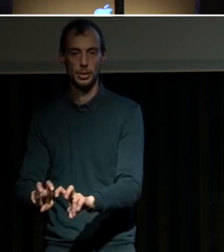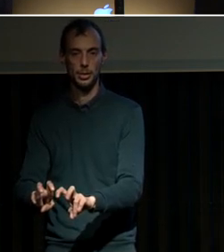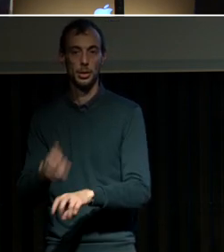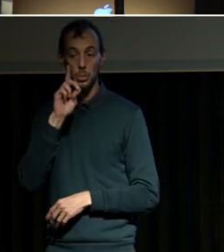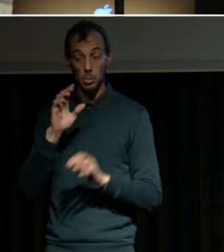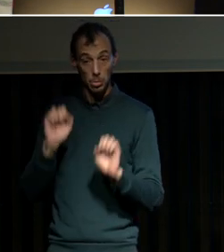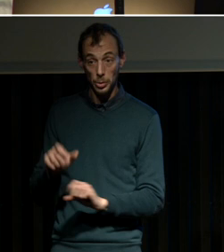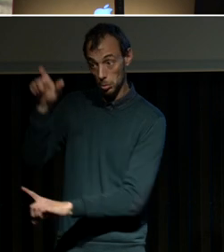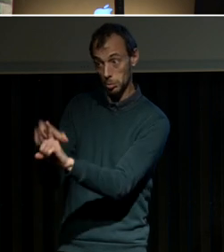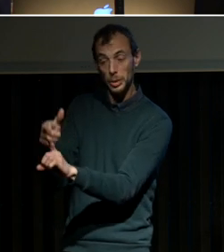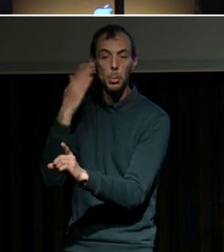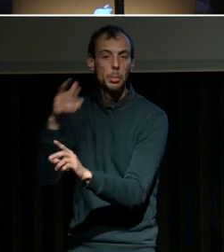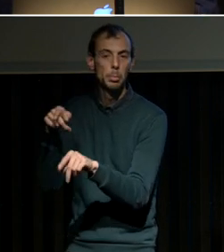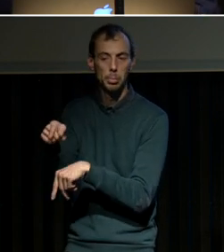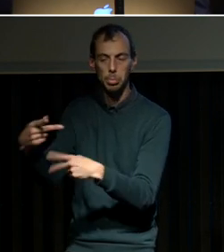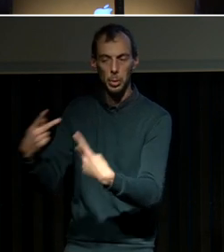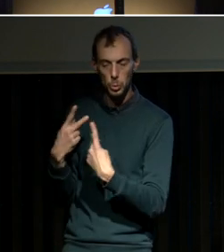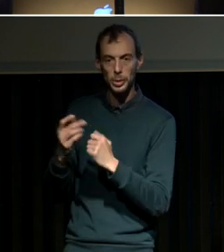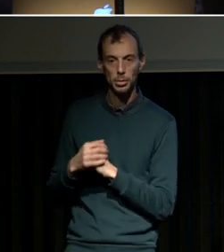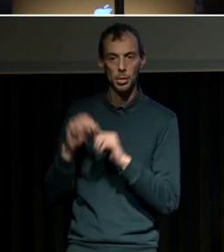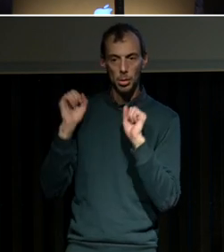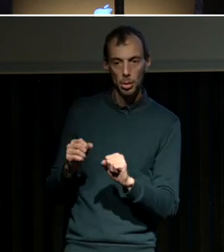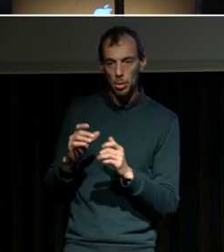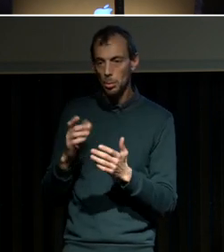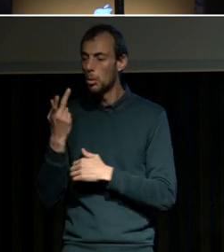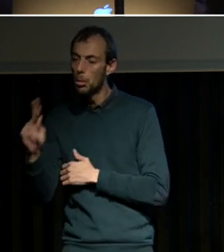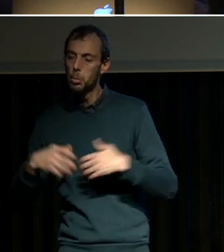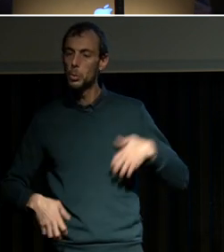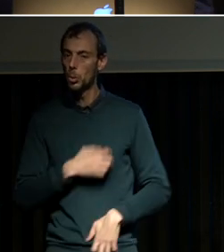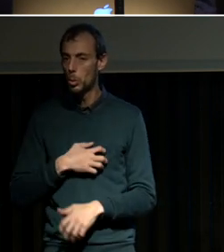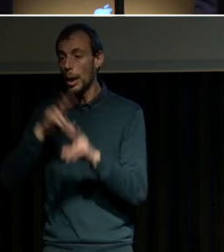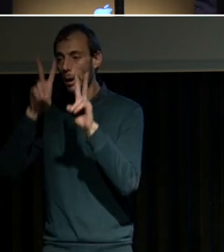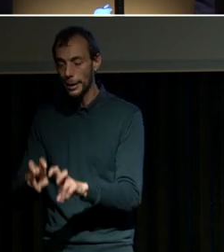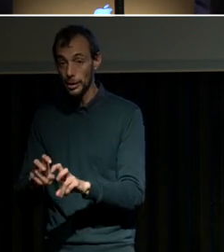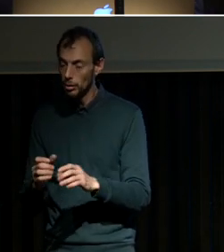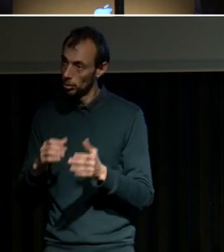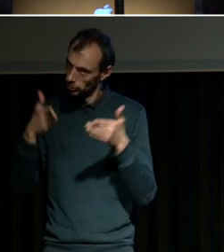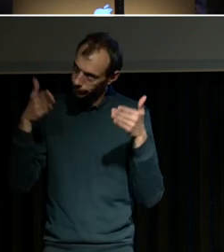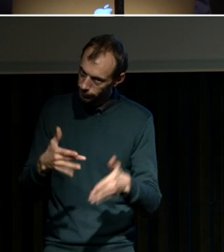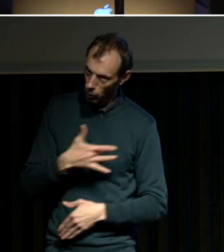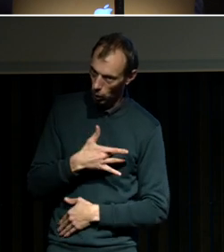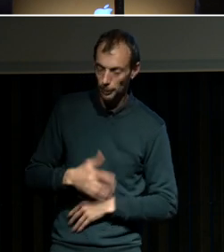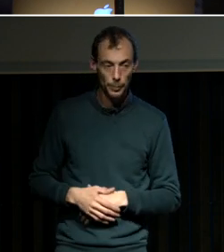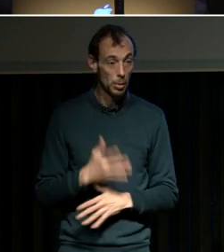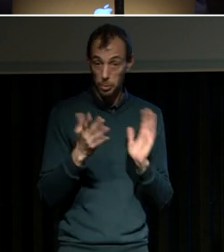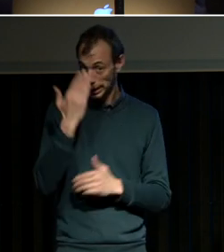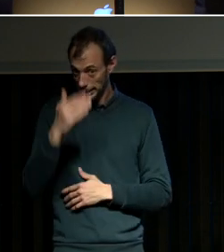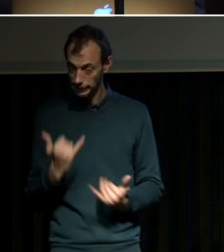certains organes peuvent être étudiés, et en particulier des cœurs. Vous savez qu'à Bordeaux, on a un institut unique au monde qui s'appelle l'IHU